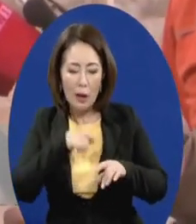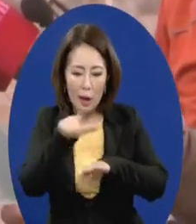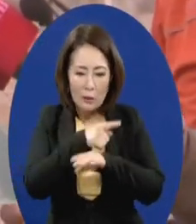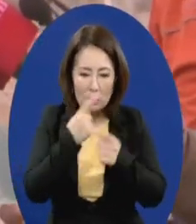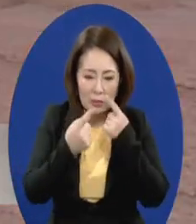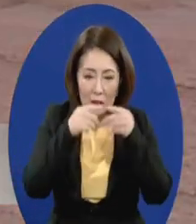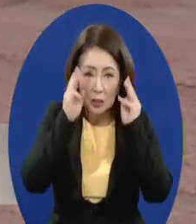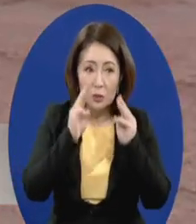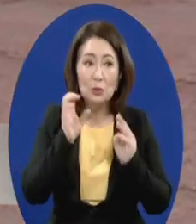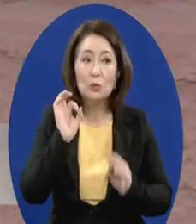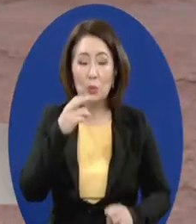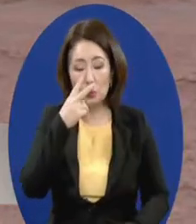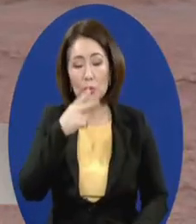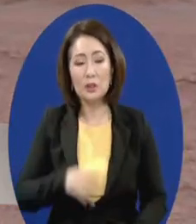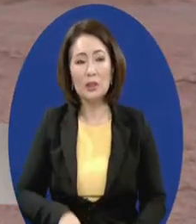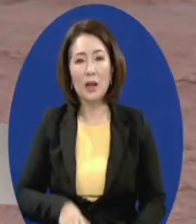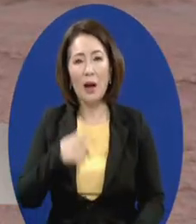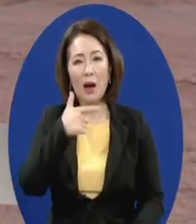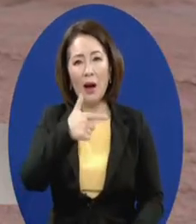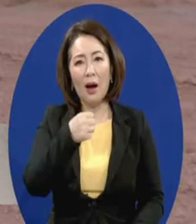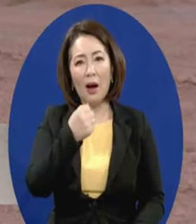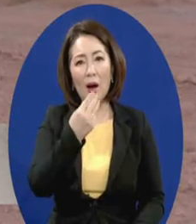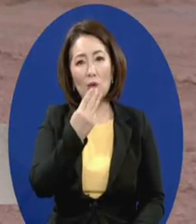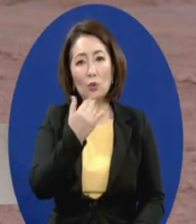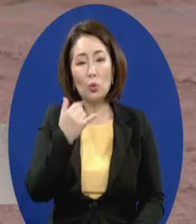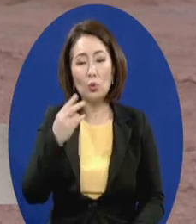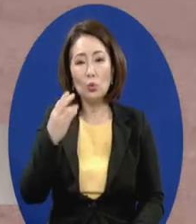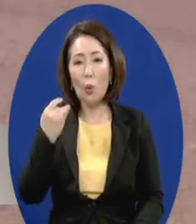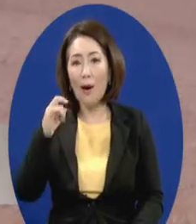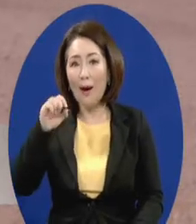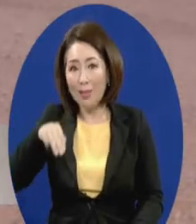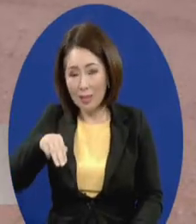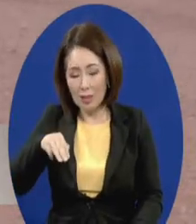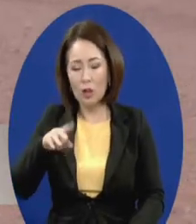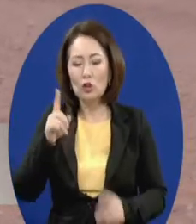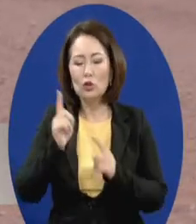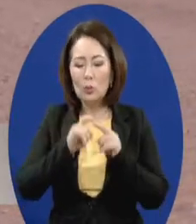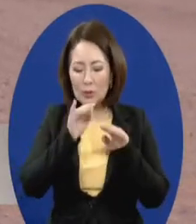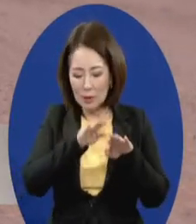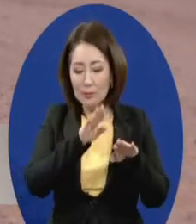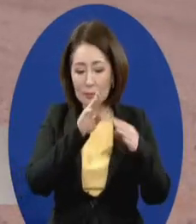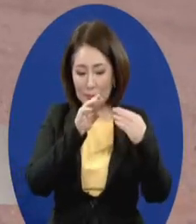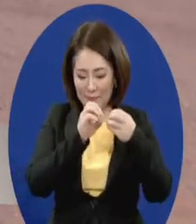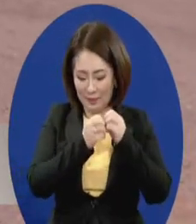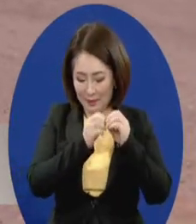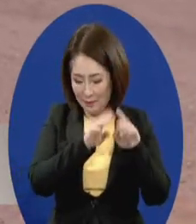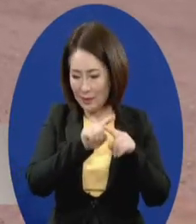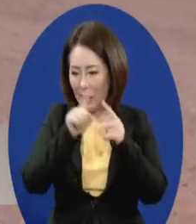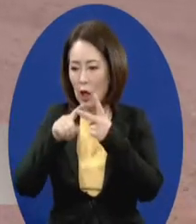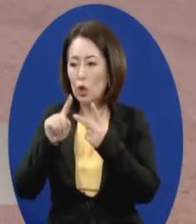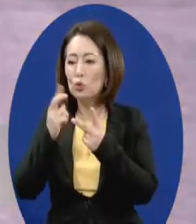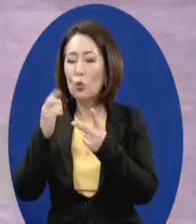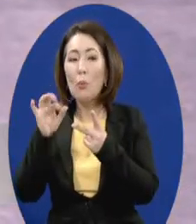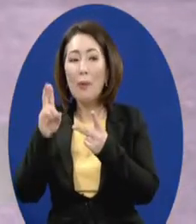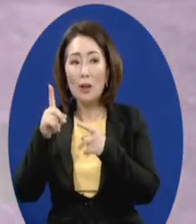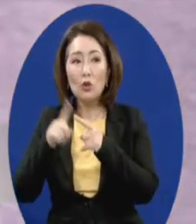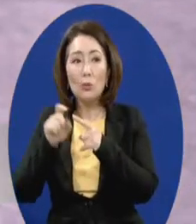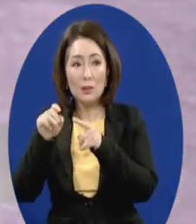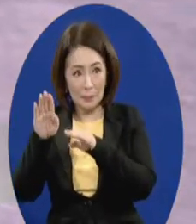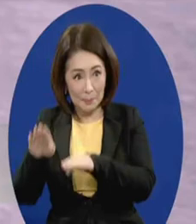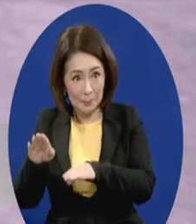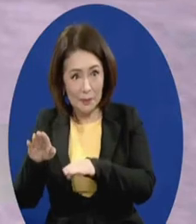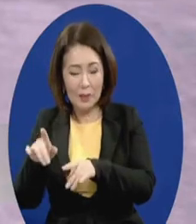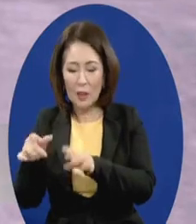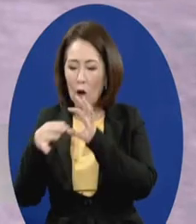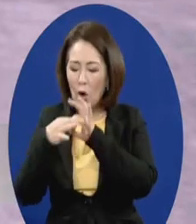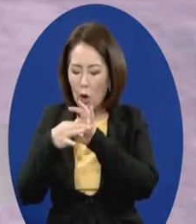шийдвэрлэх дүүтэй юм а гэж үзэж байна. Гашуун Сухатын төмөр замаас гадна дараагийн ээлжинд Зүүн Баянгийн төмөр зам ашиглалтанд орно. Зүүн Баянгийн төмөр замыг